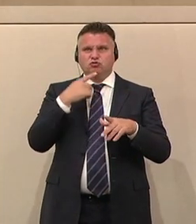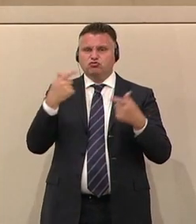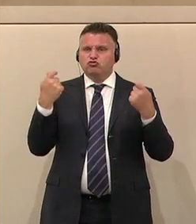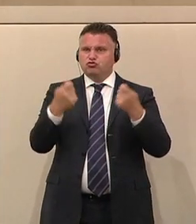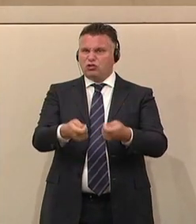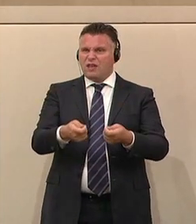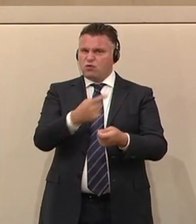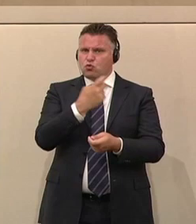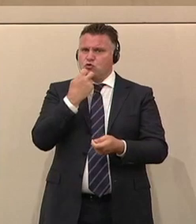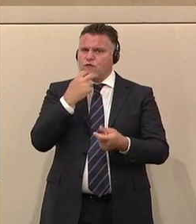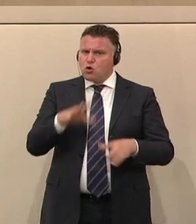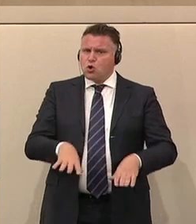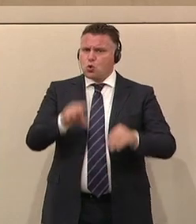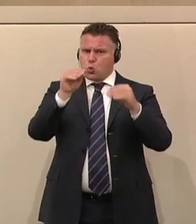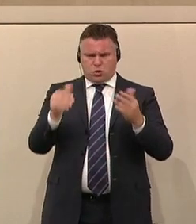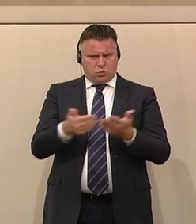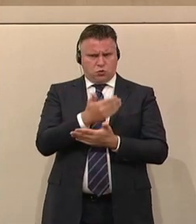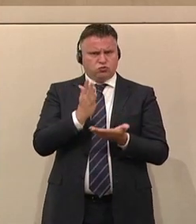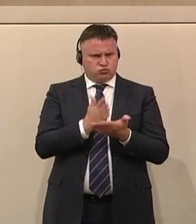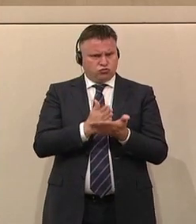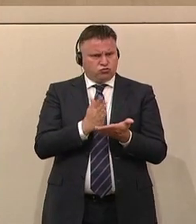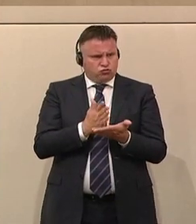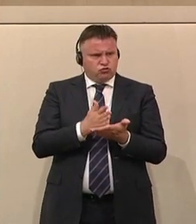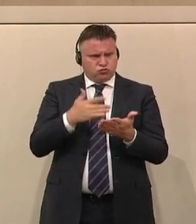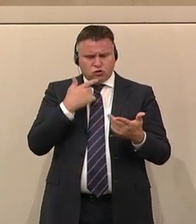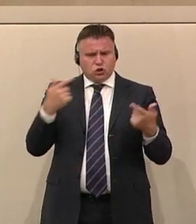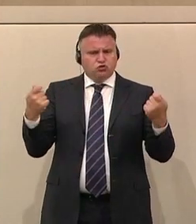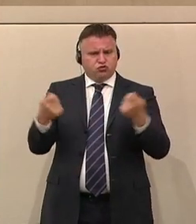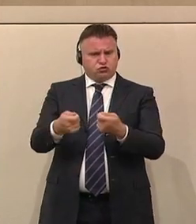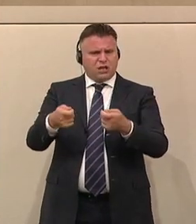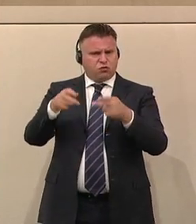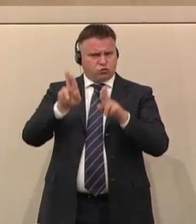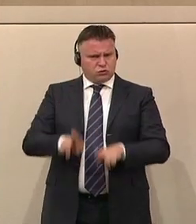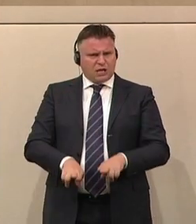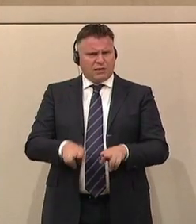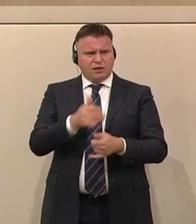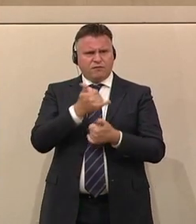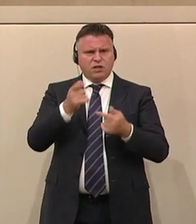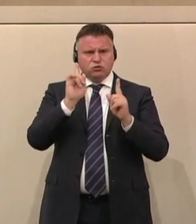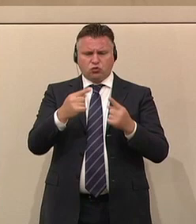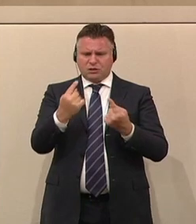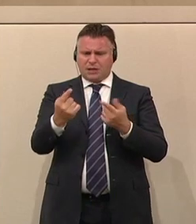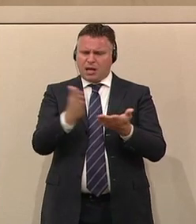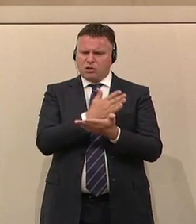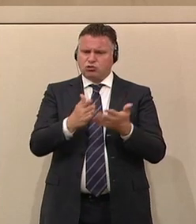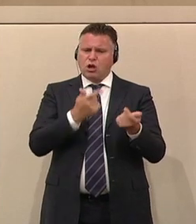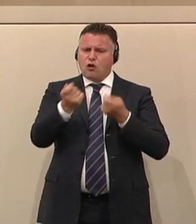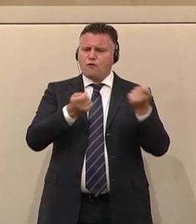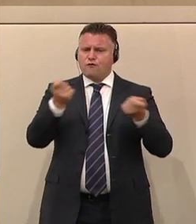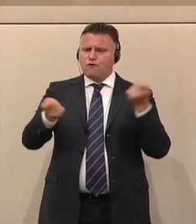Integrationsstiftung neu schaffen wollen, wo ein Stiftungsrat über die Förderschwerpunkte und